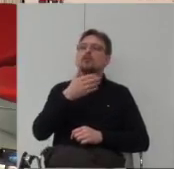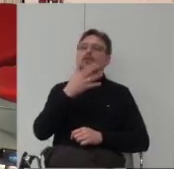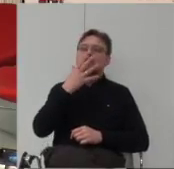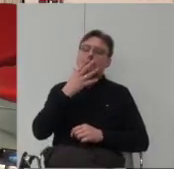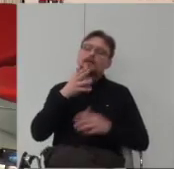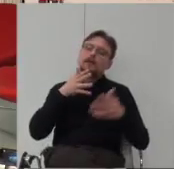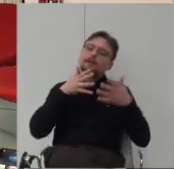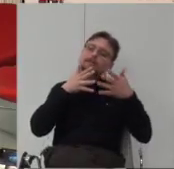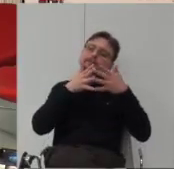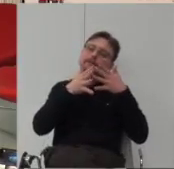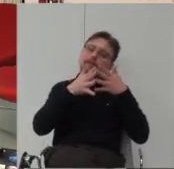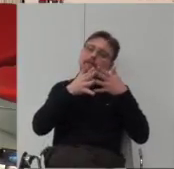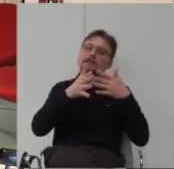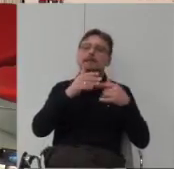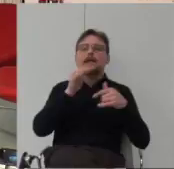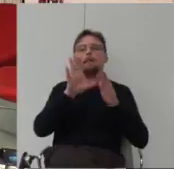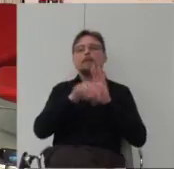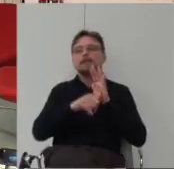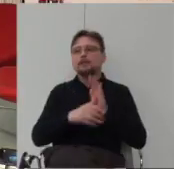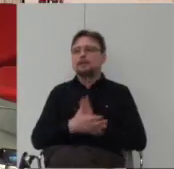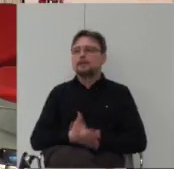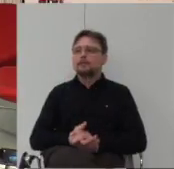przyszłościowej wizji zrównoważonego miasta.